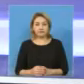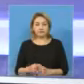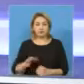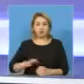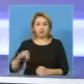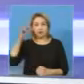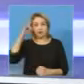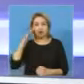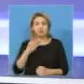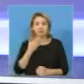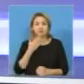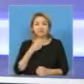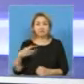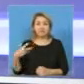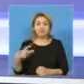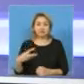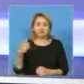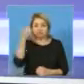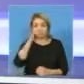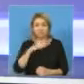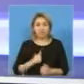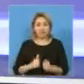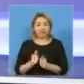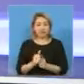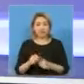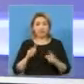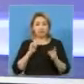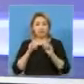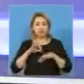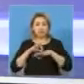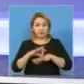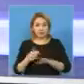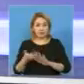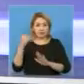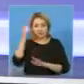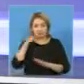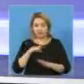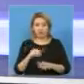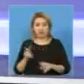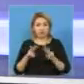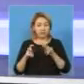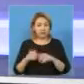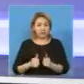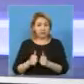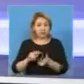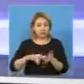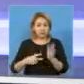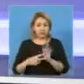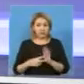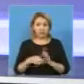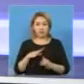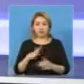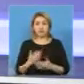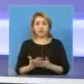Облыстық қазақ тілі қоғамы 2021 жылдың алғашқы алқа жиынын өткізді. Өткен жылы атқарылған істерді саралап, алдағы жоба жоспарларын орта